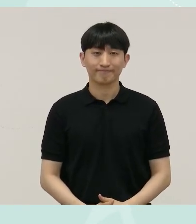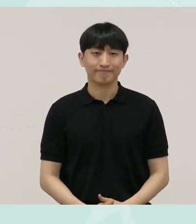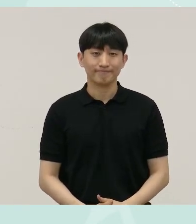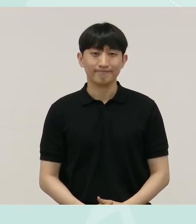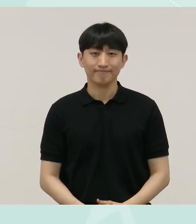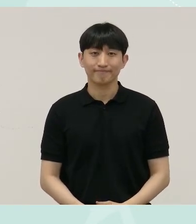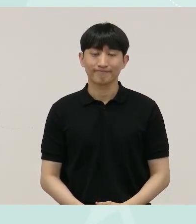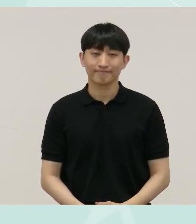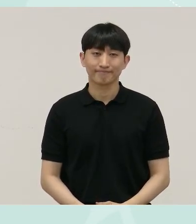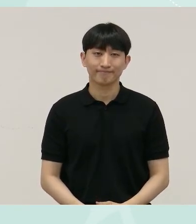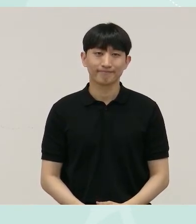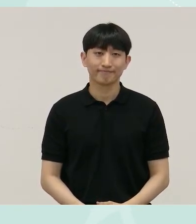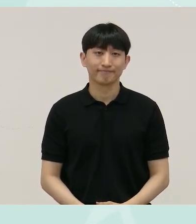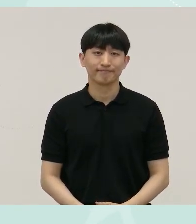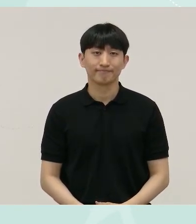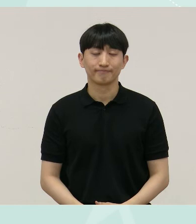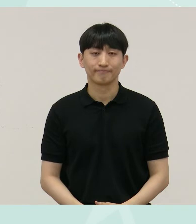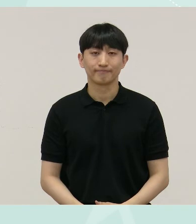네, 즉 이런 그